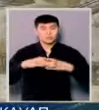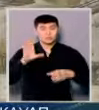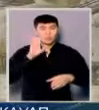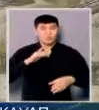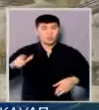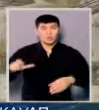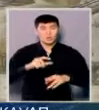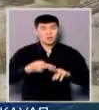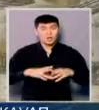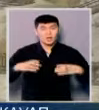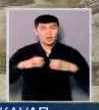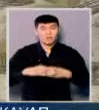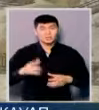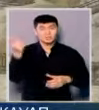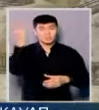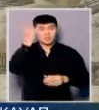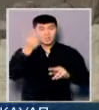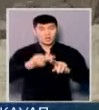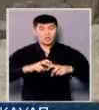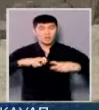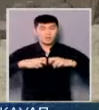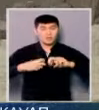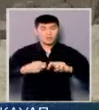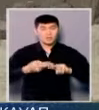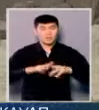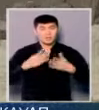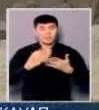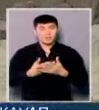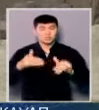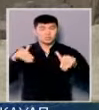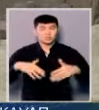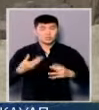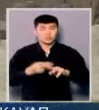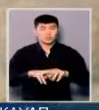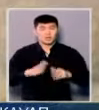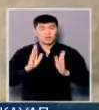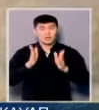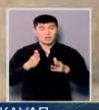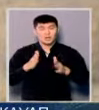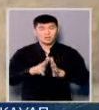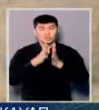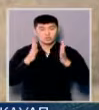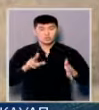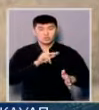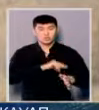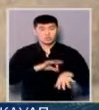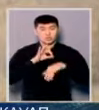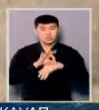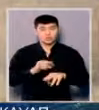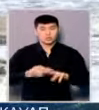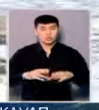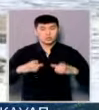өзені бассейнінің экожүйесінің жай күйіне байланысты проблемаларды шешуге бағытталған ауқымды жұмысты назарға ала